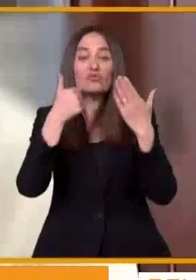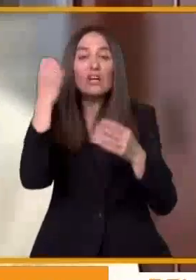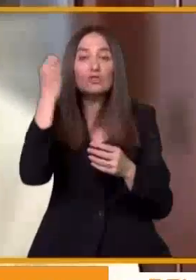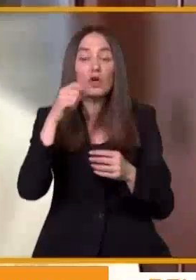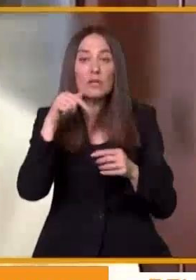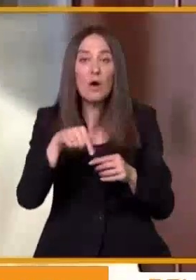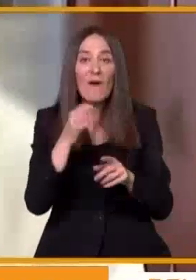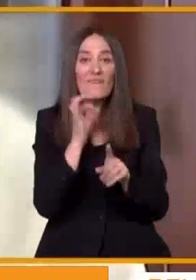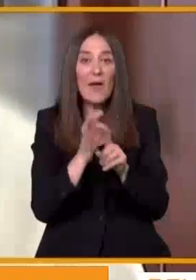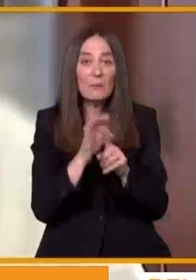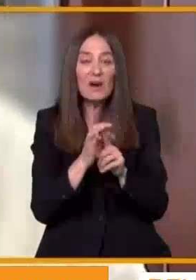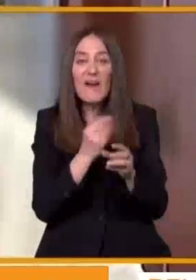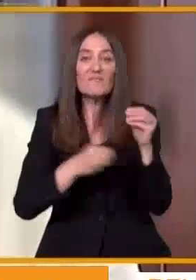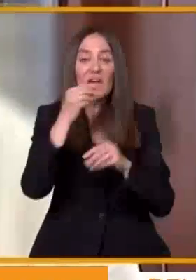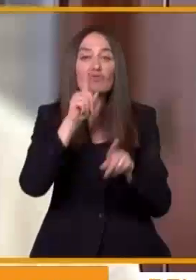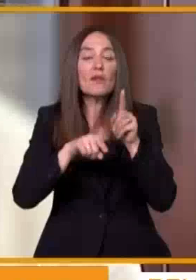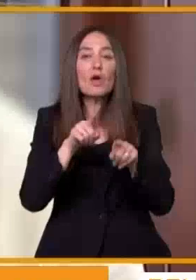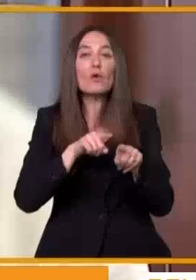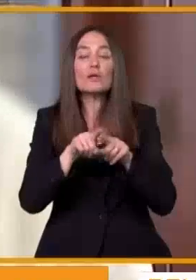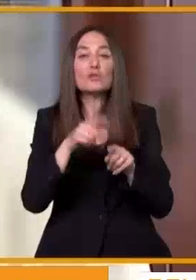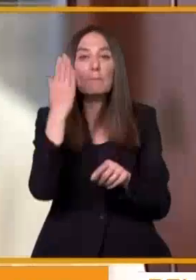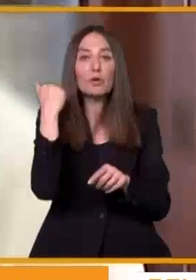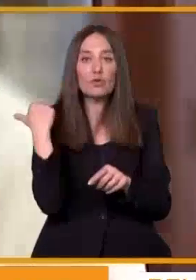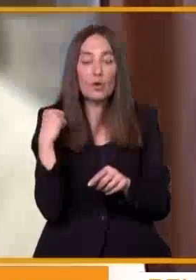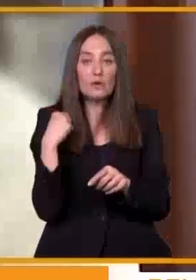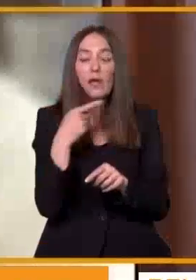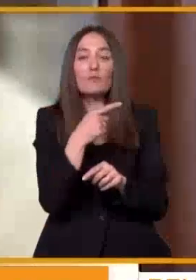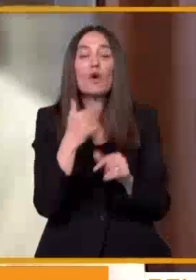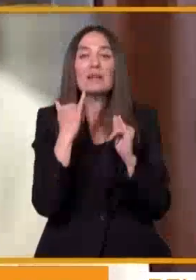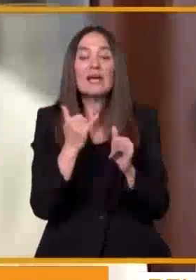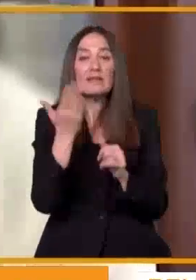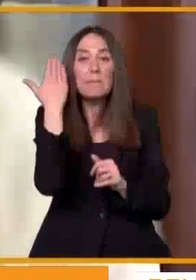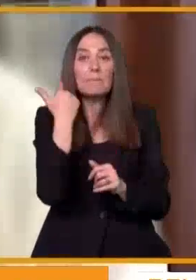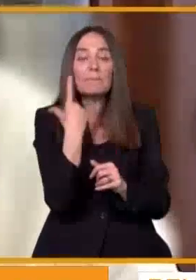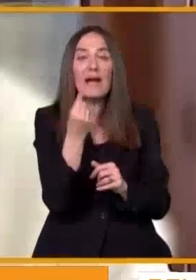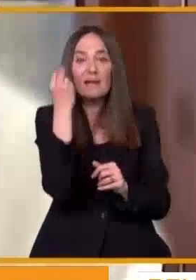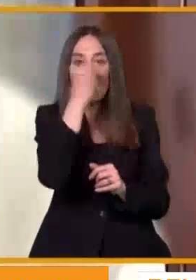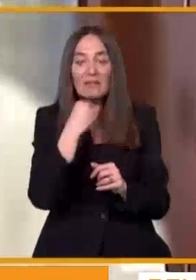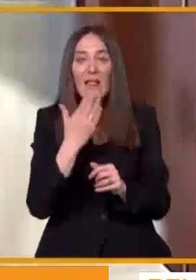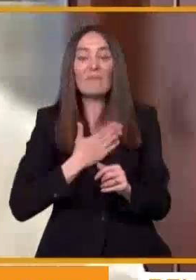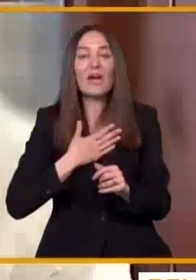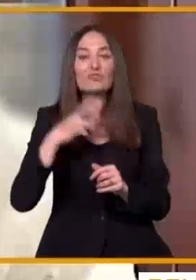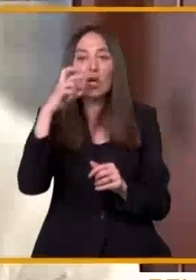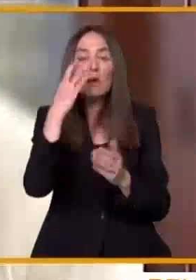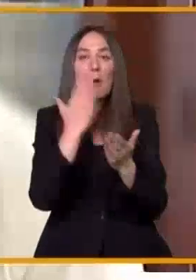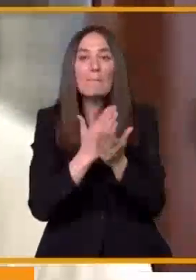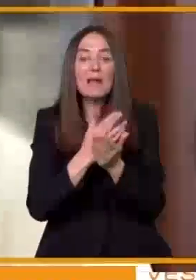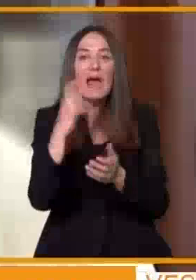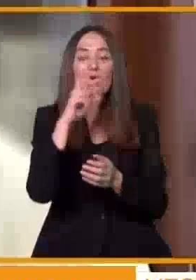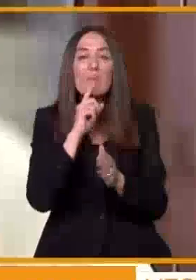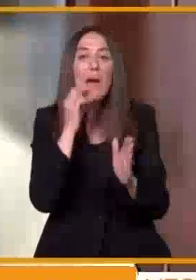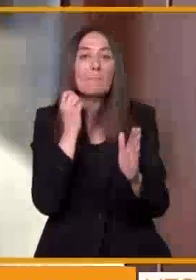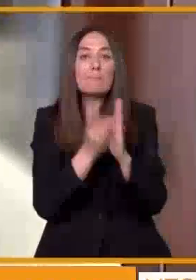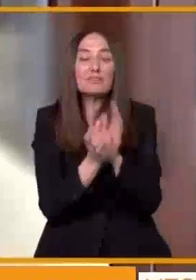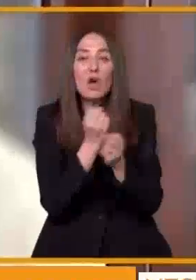ovog februara veća nego u istom periodu prošle godine. I to je sad sastavno. Znači, to je samo pre par nedelja. Naša ekonomija je bila ekonomija koja se brzo